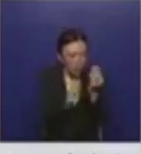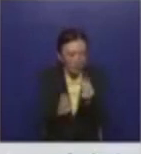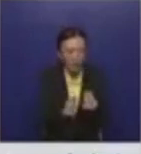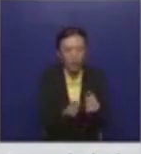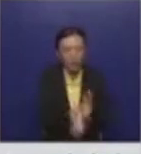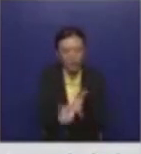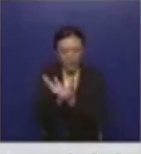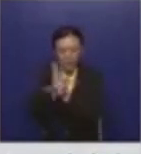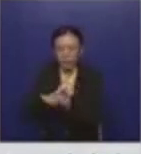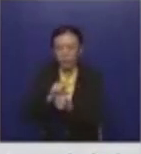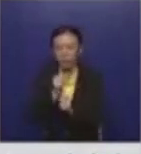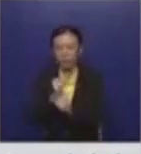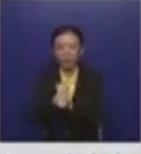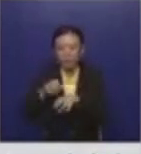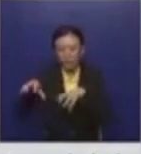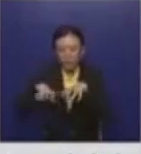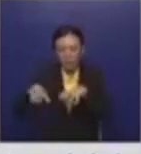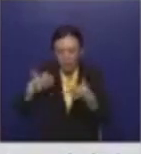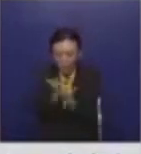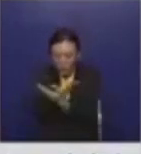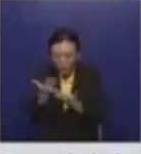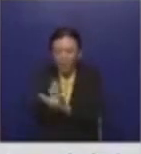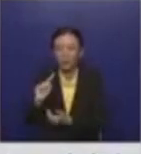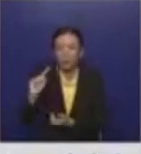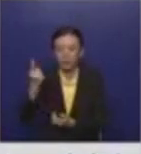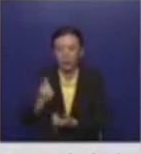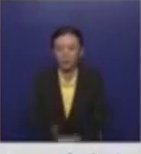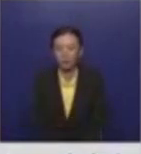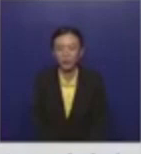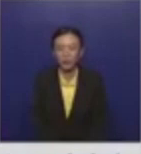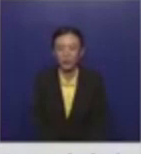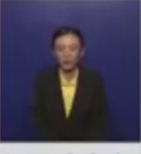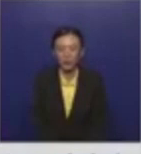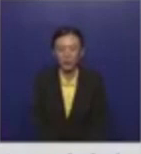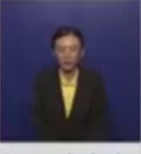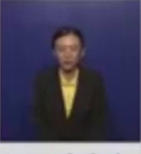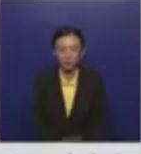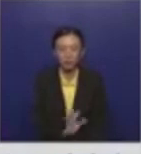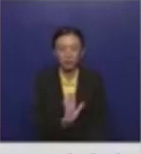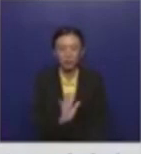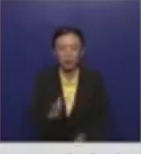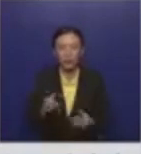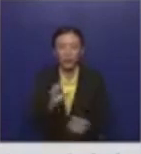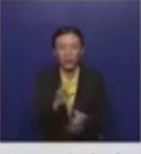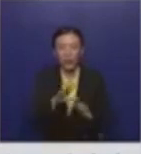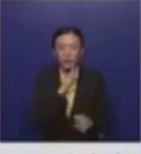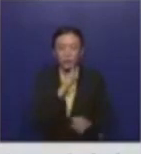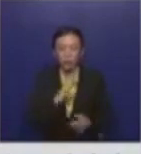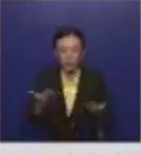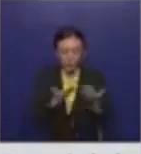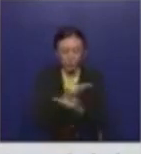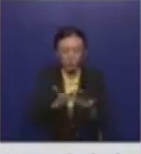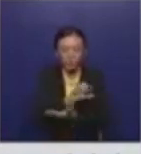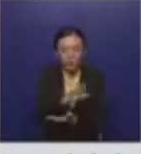ครับสมาชิกเราพิจารณาแล้วเนี่ยส่งให้รัฐบาลท่านก็ไปสามารถหยิบเอาข้อสังเกตที่ผ่านสภาผู้แทนราษฎรแล้วไปยกร่าง